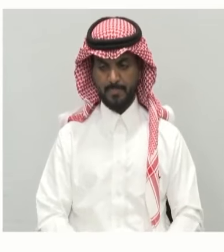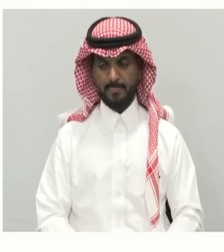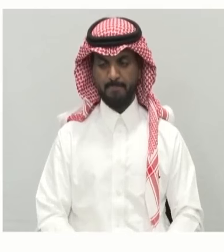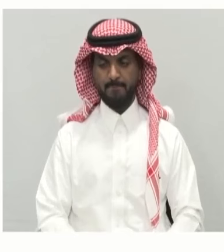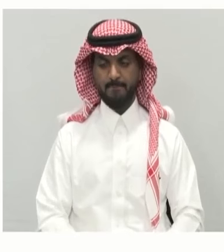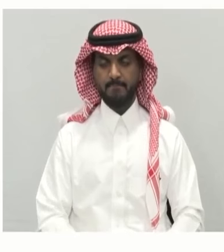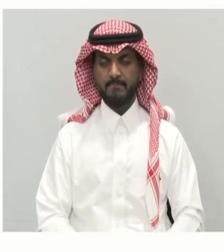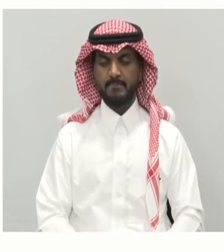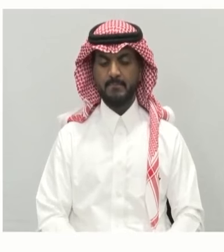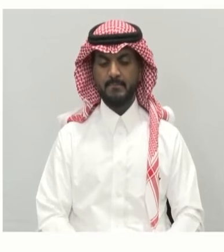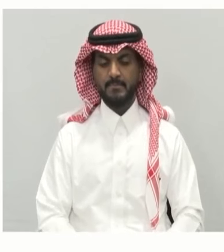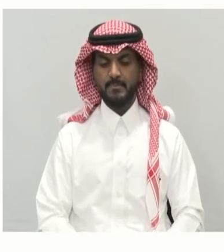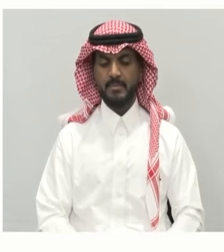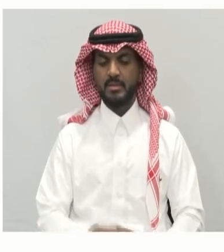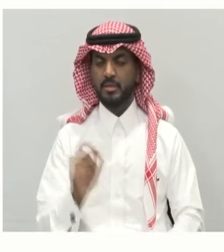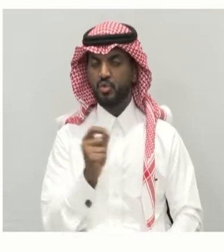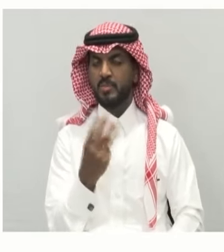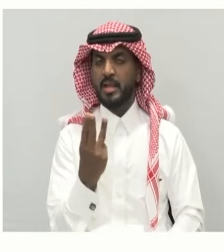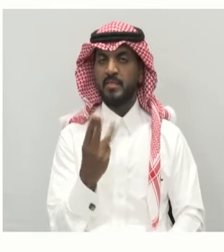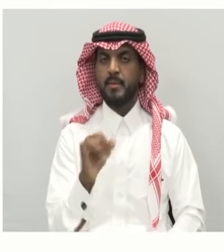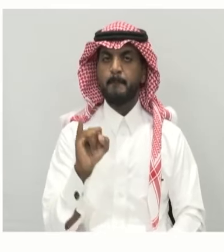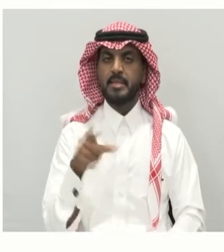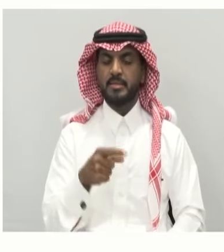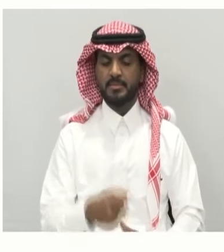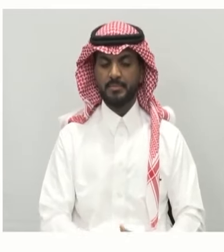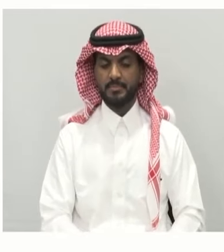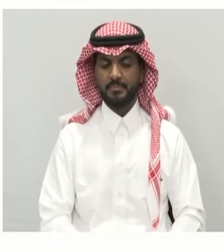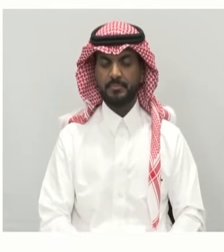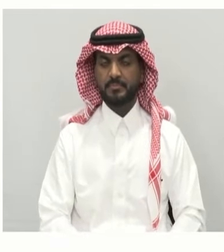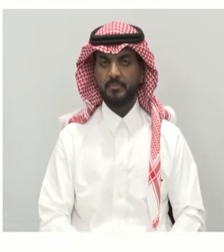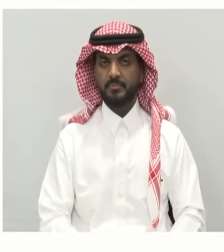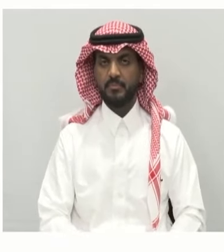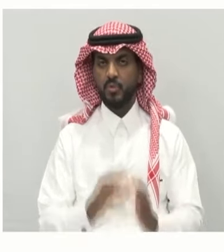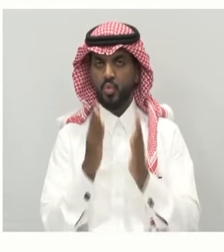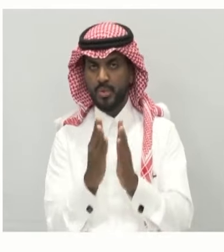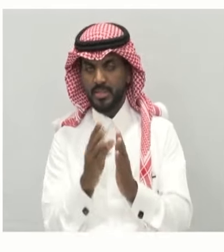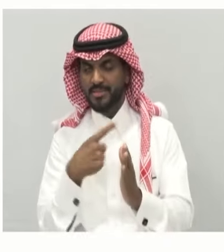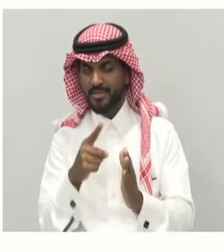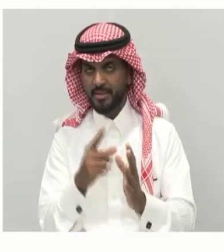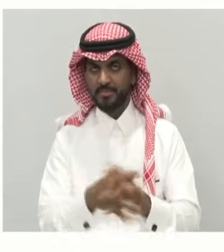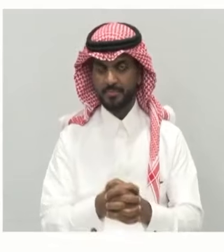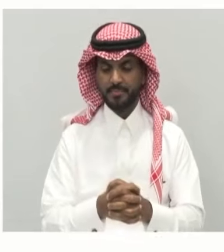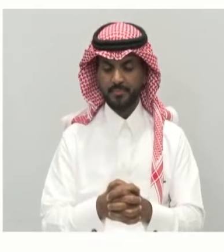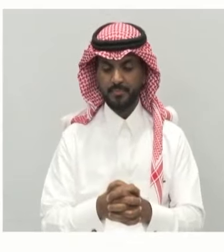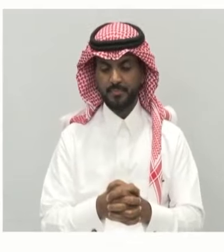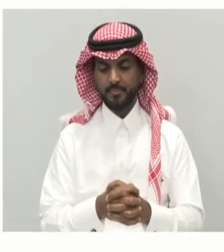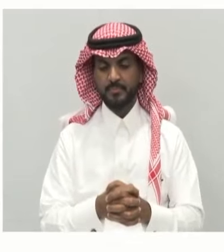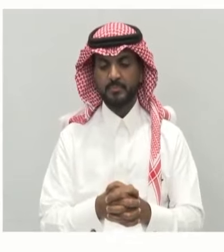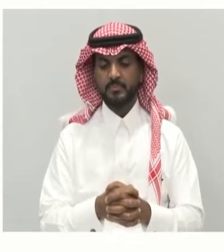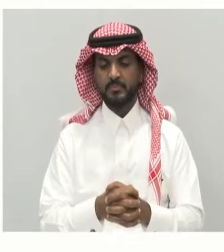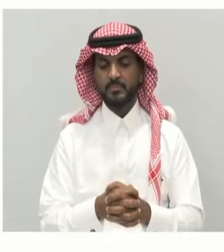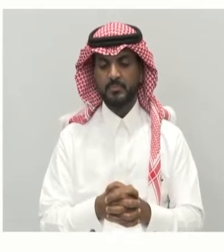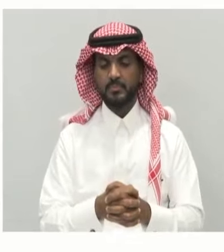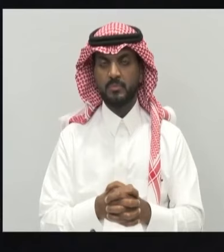صعبه ونكتب 3 متر بارك الله فيكم هي الوحده الانسب او التقدير الانسب الان بارك الله